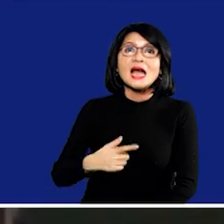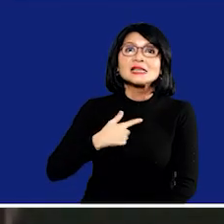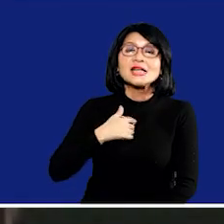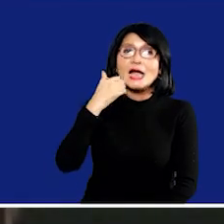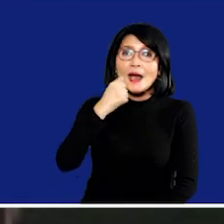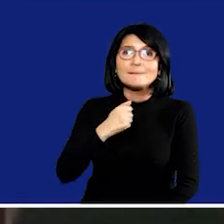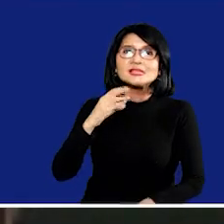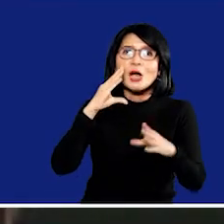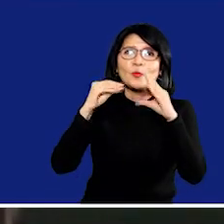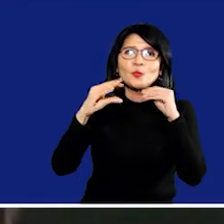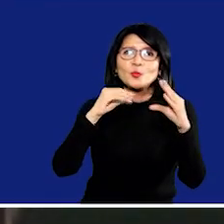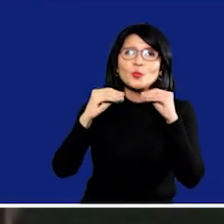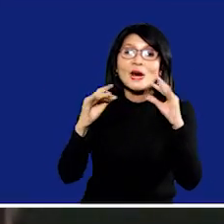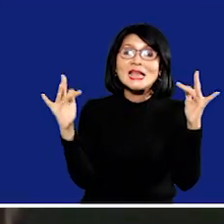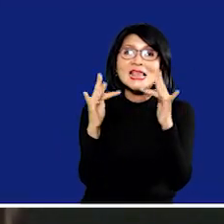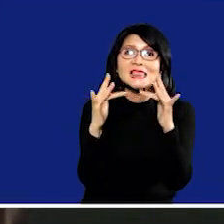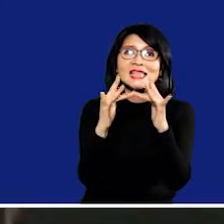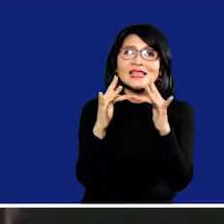bercakap melalui virtual